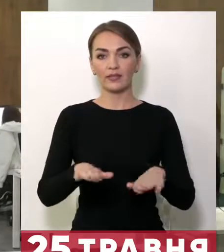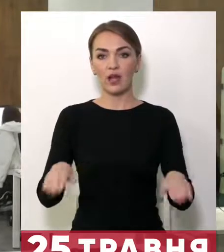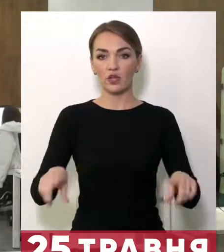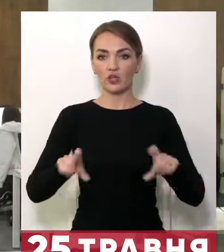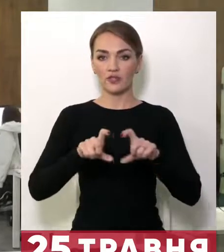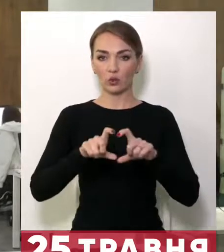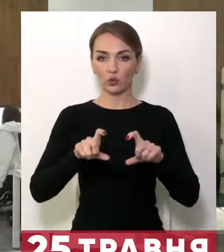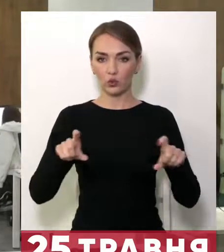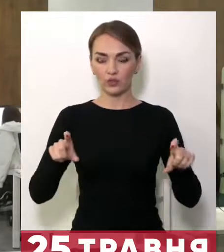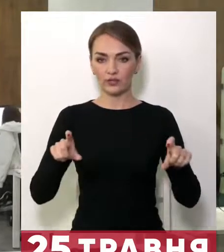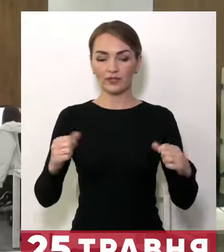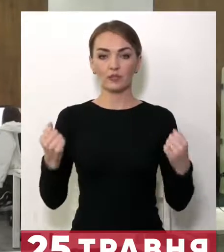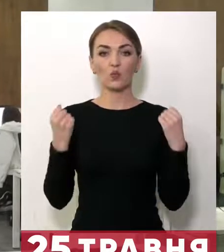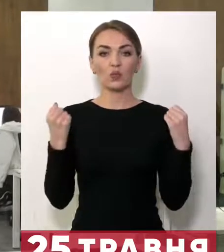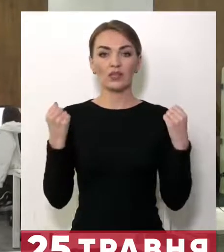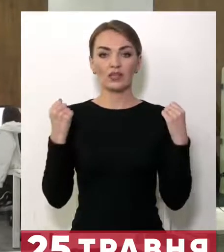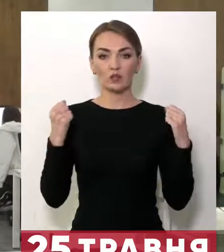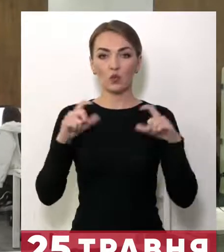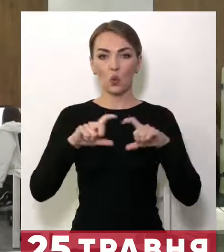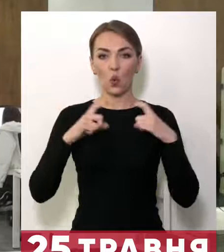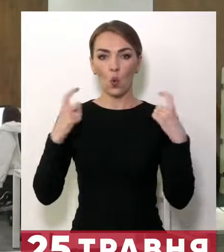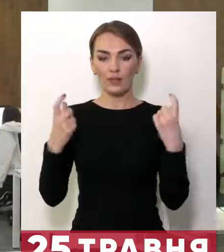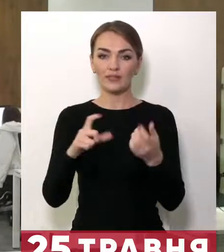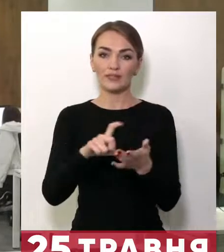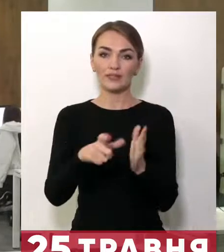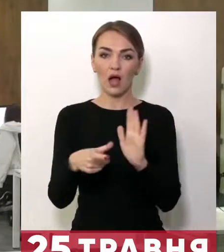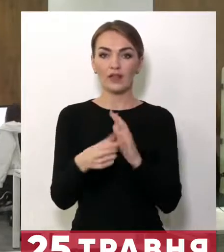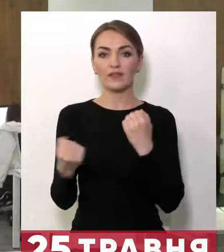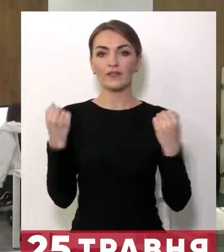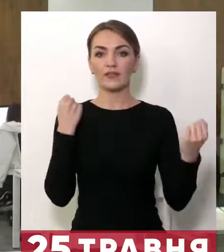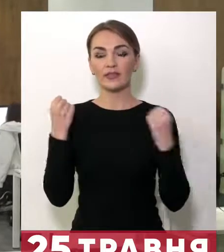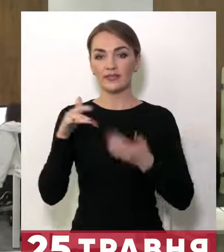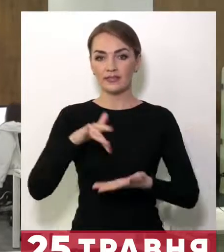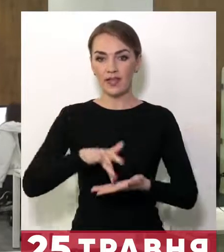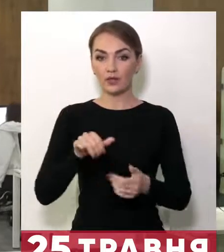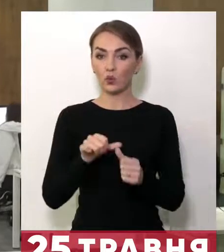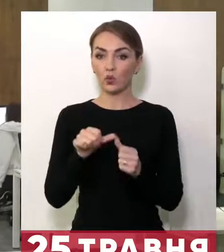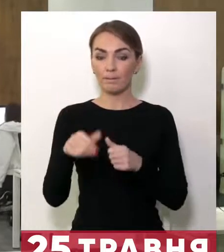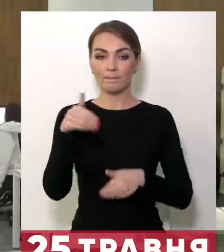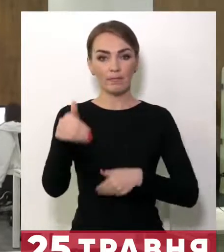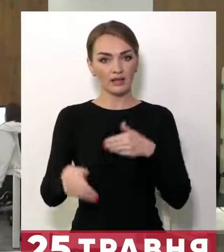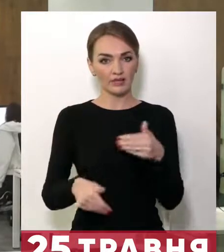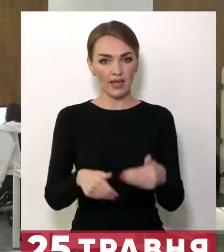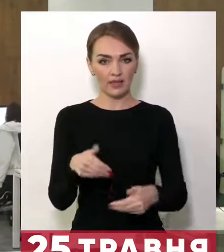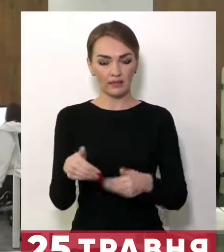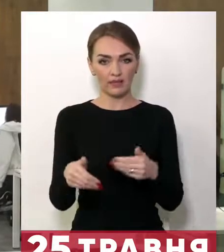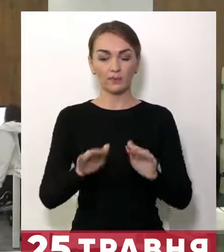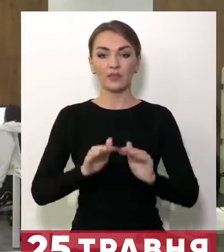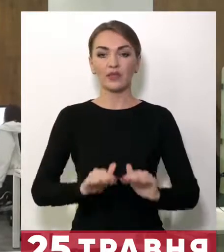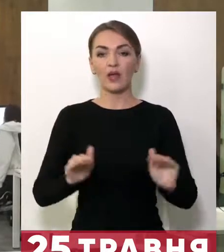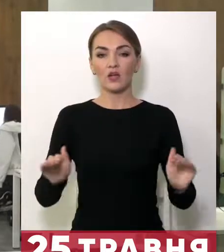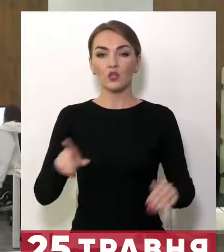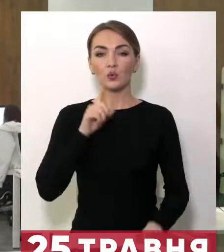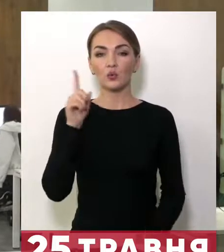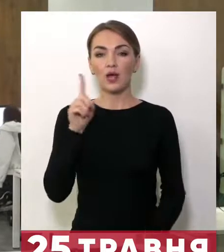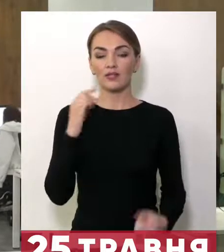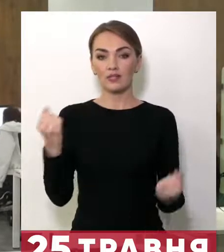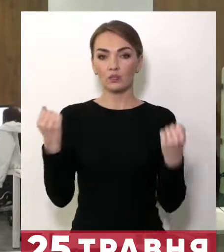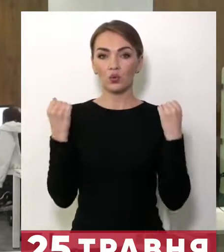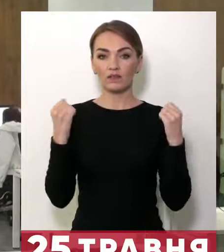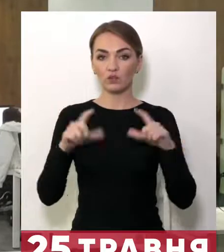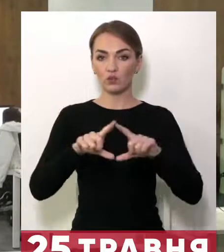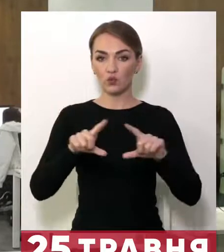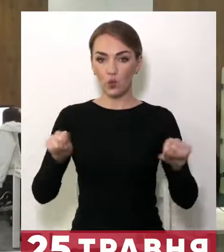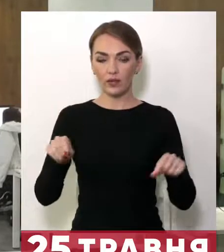дитячі садочки, спортивні комплекси, зали, фітнес-центри, окрім басейнів, дитячі юнацькі